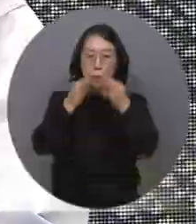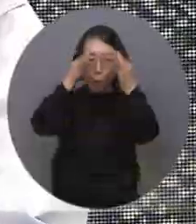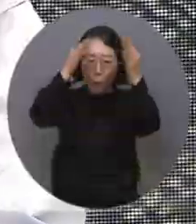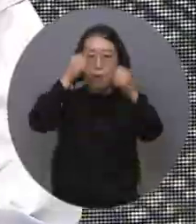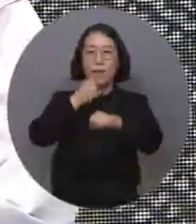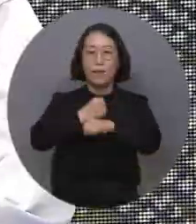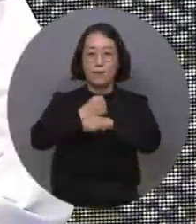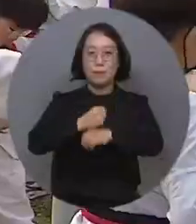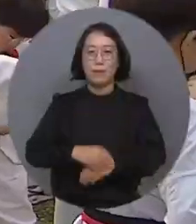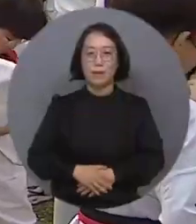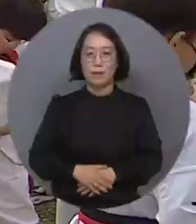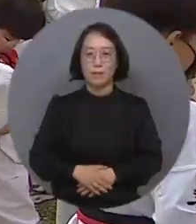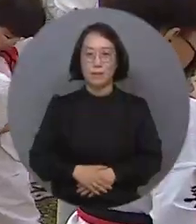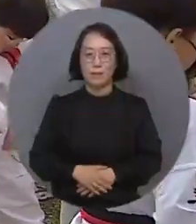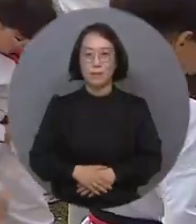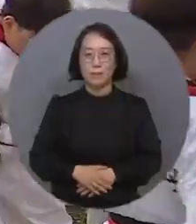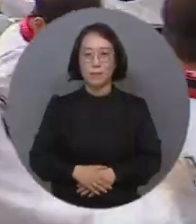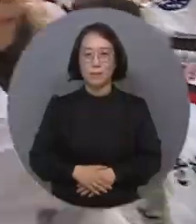노력할 것입니다.